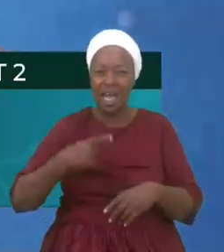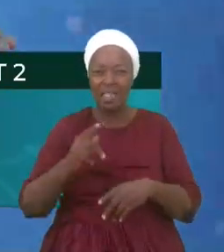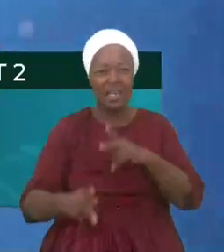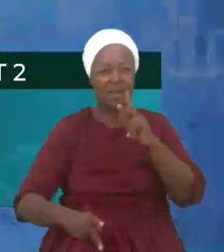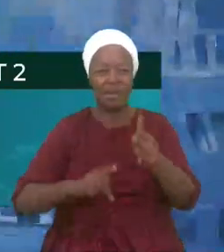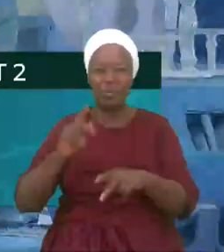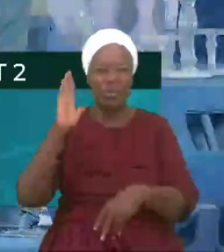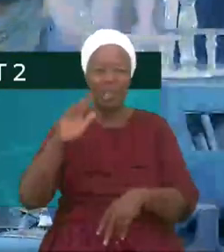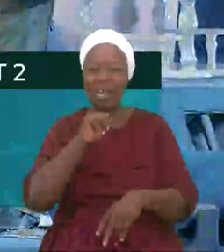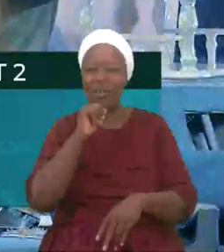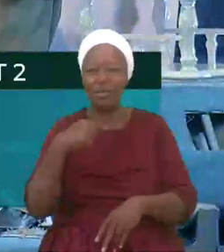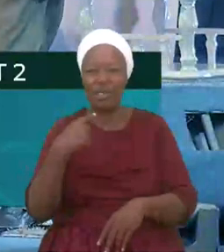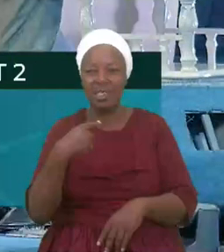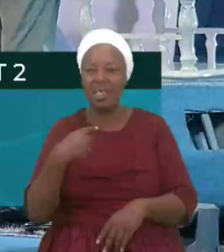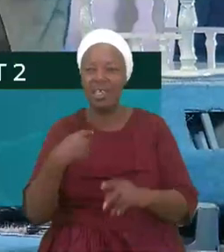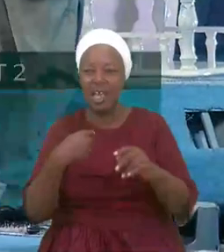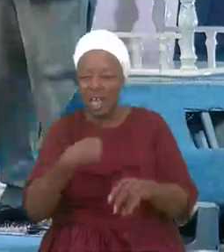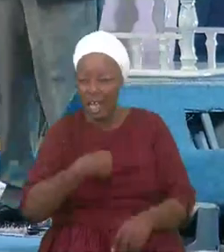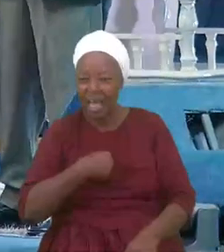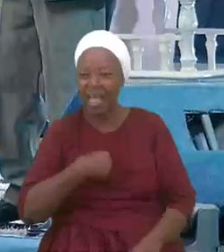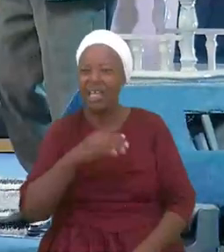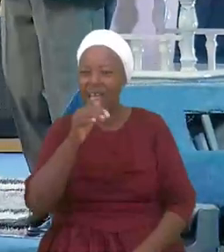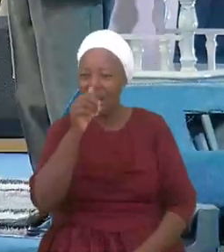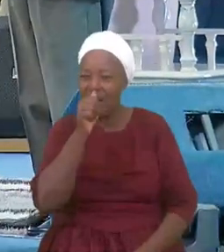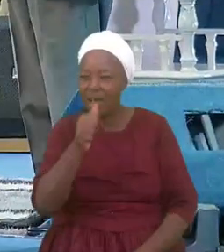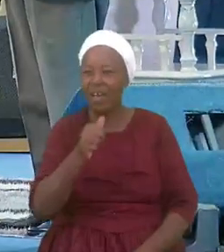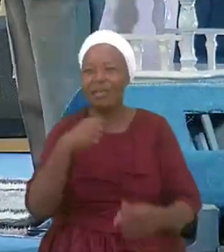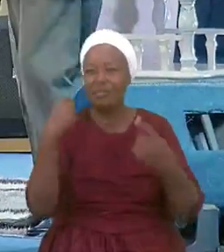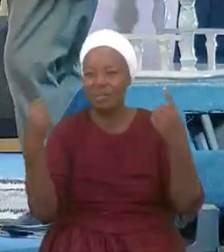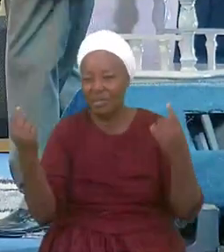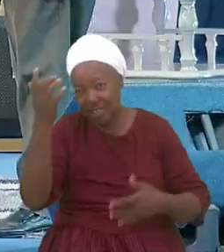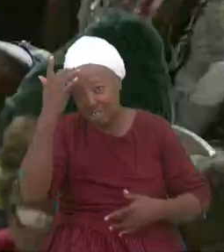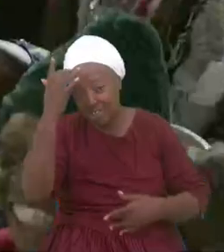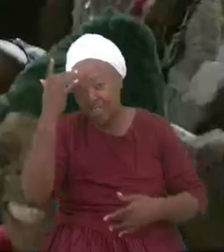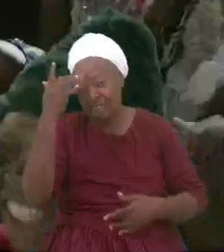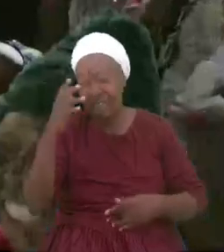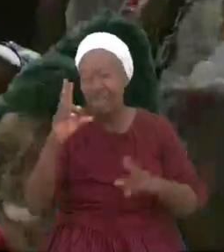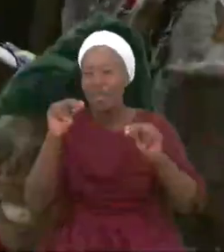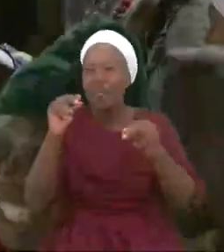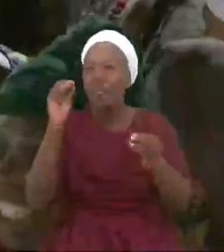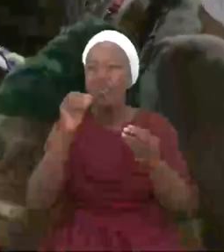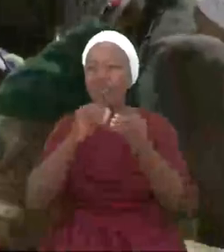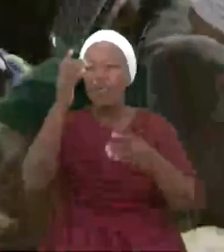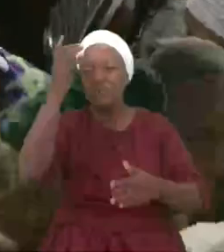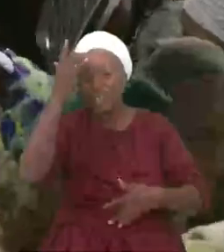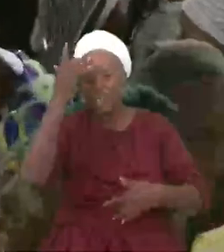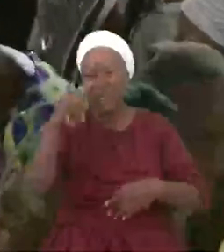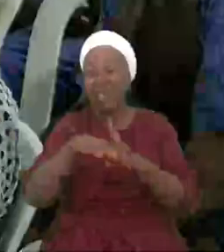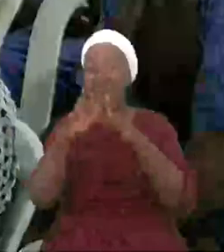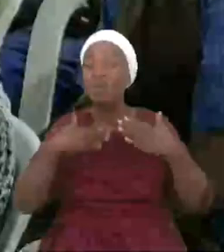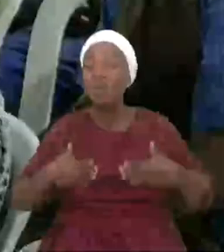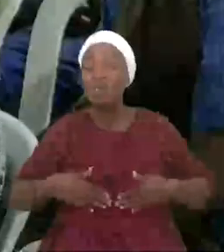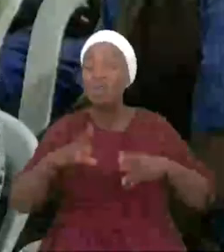24 verset 24 dit aucun habitat ne dit je suis malade